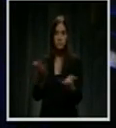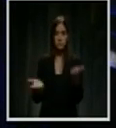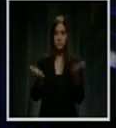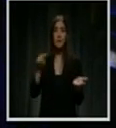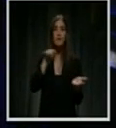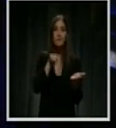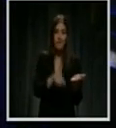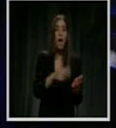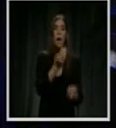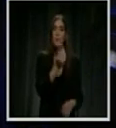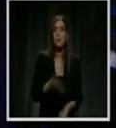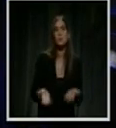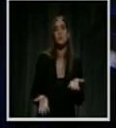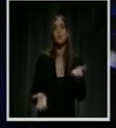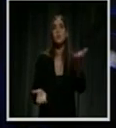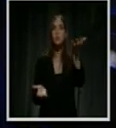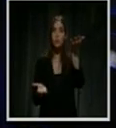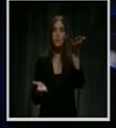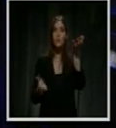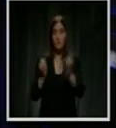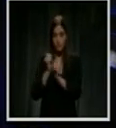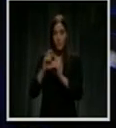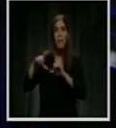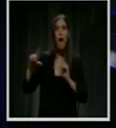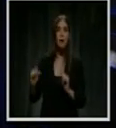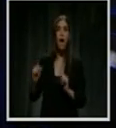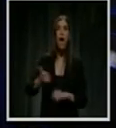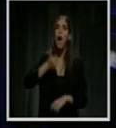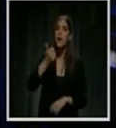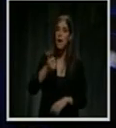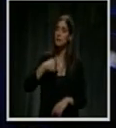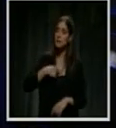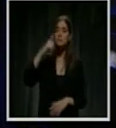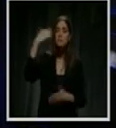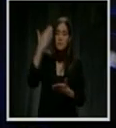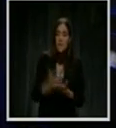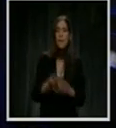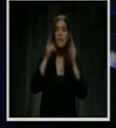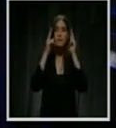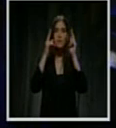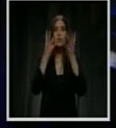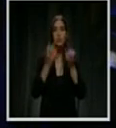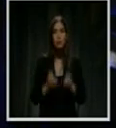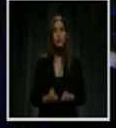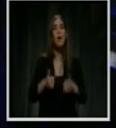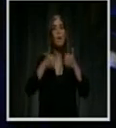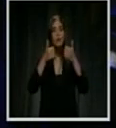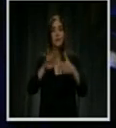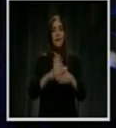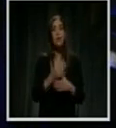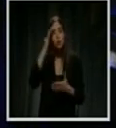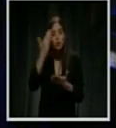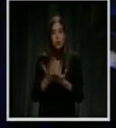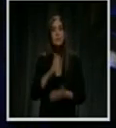jixraq l-edukaturi tagħna għaliex irawmu soċjetà ta' żgħażagħ u ta' tfal tagħna li hija waħda b'saħħitha. Ħafna dalgħod